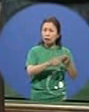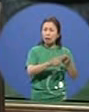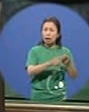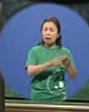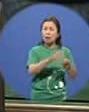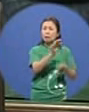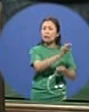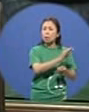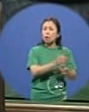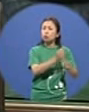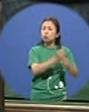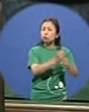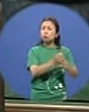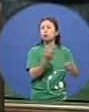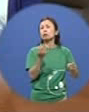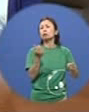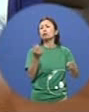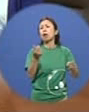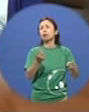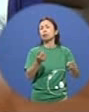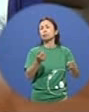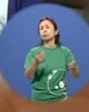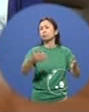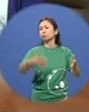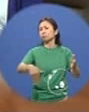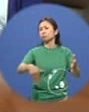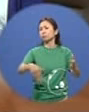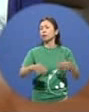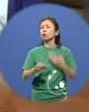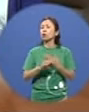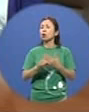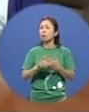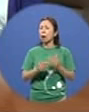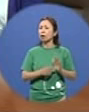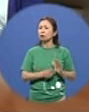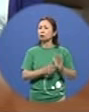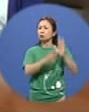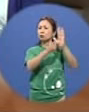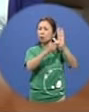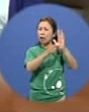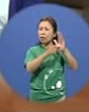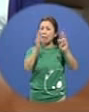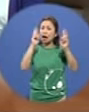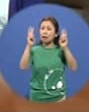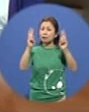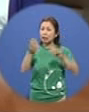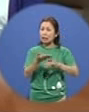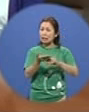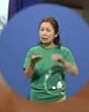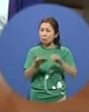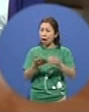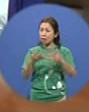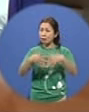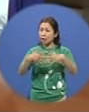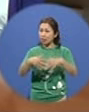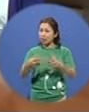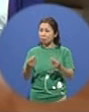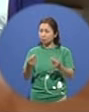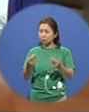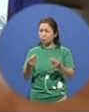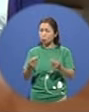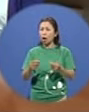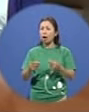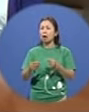はいで作ってても例えばあの非常に有名な島正紀なんてのは立派な会社がありますがあるいはあの